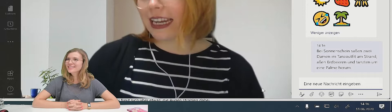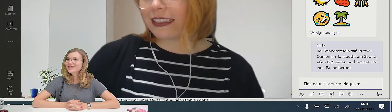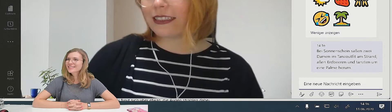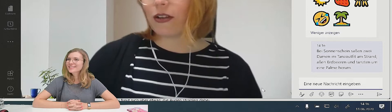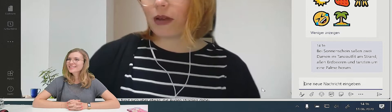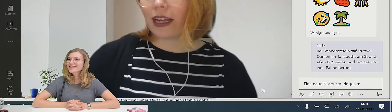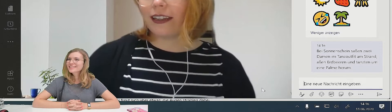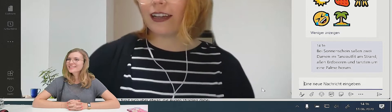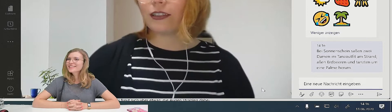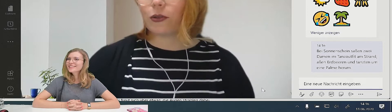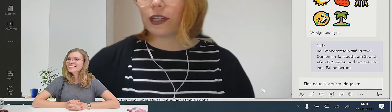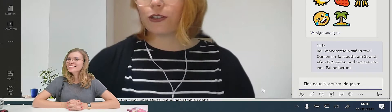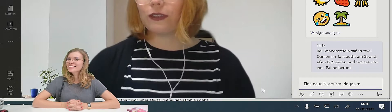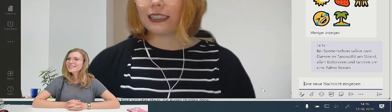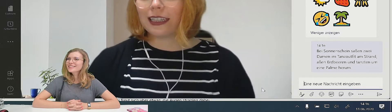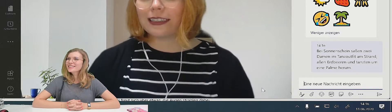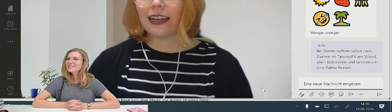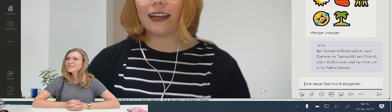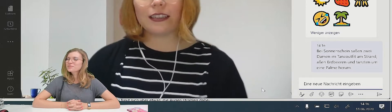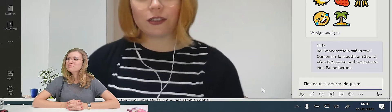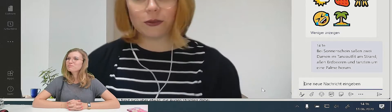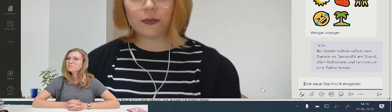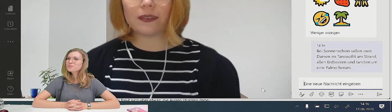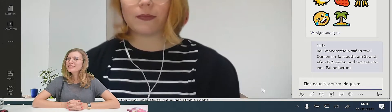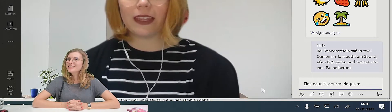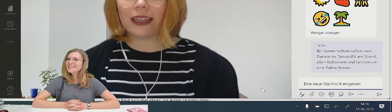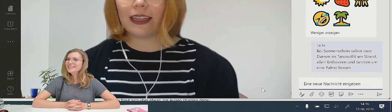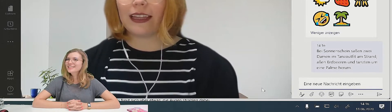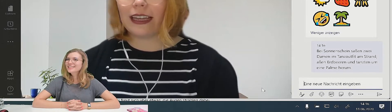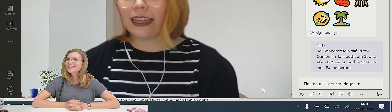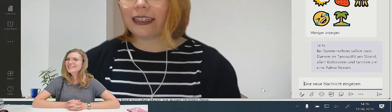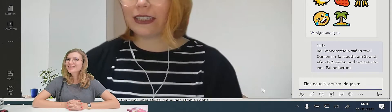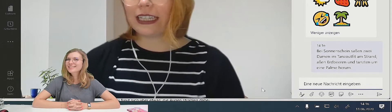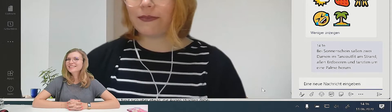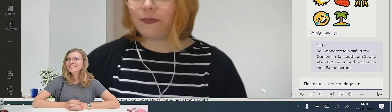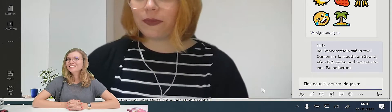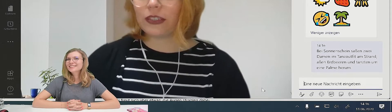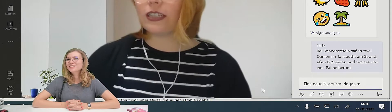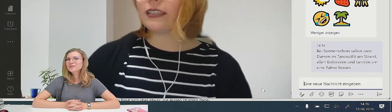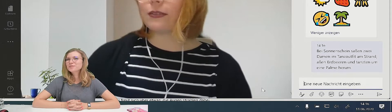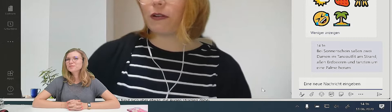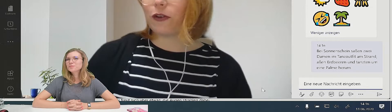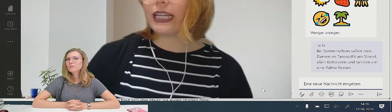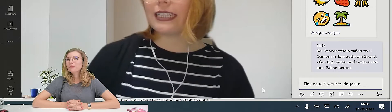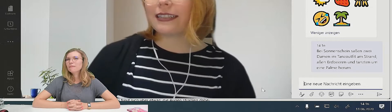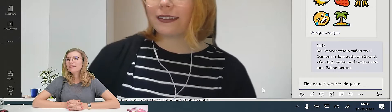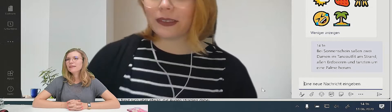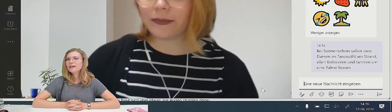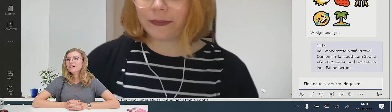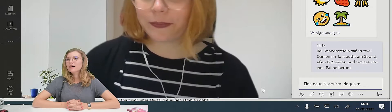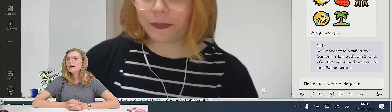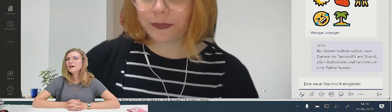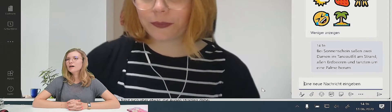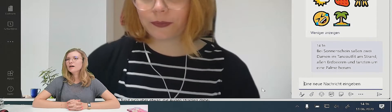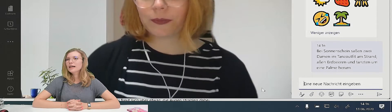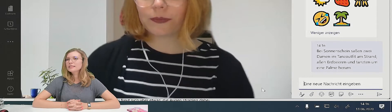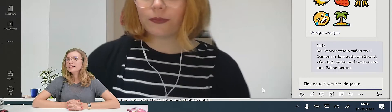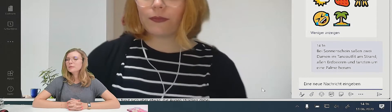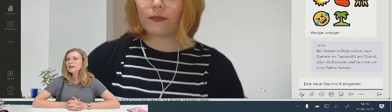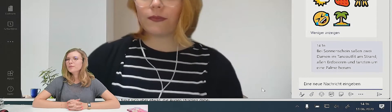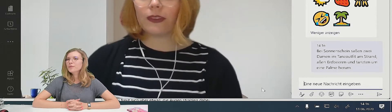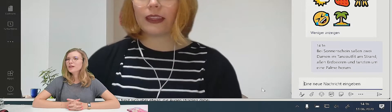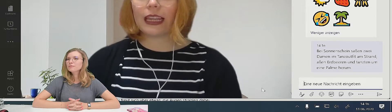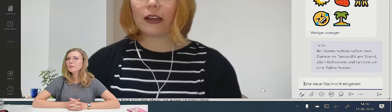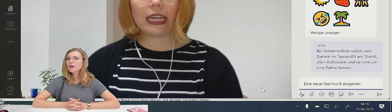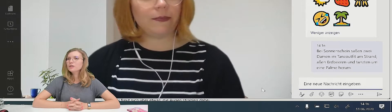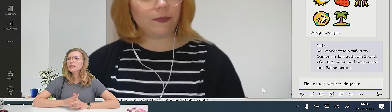Ja, das ist nochmal ein größerer Schwierigkeitsgrad, das stimmt. Okay, soll ich das mal vorlesen? Kannst du gerne